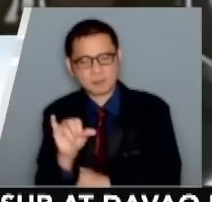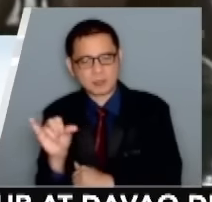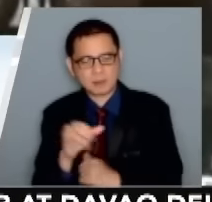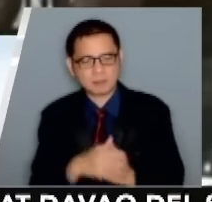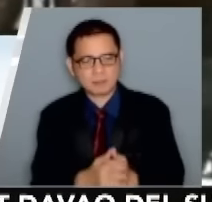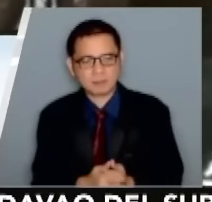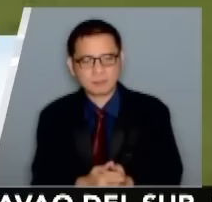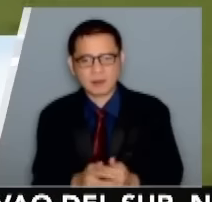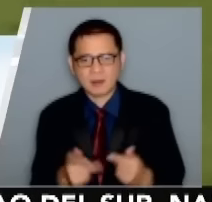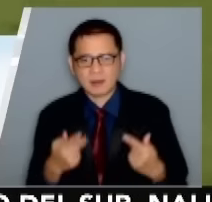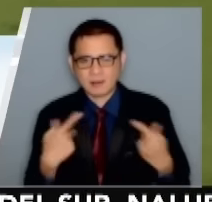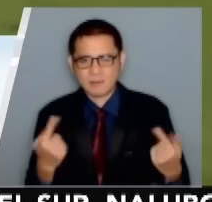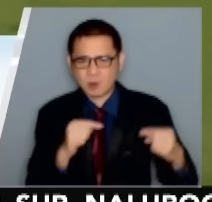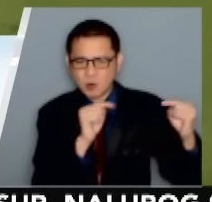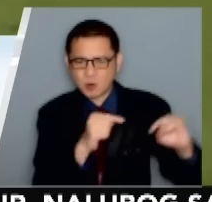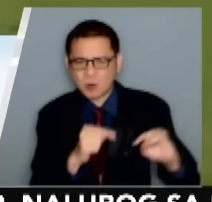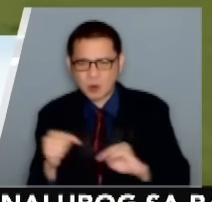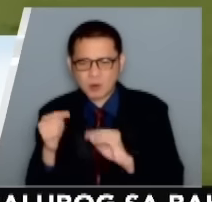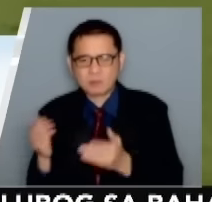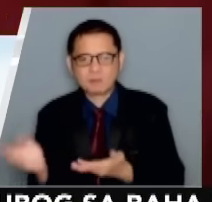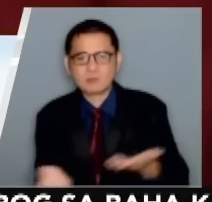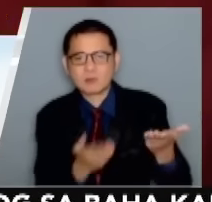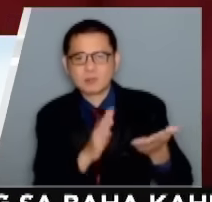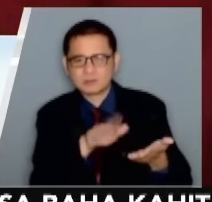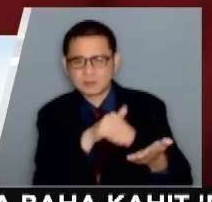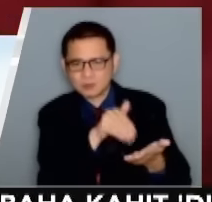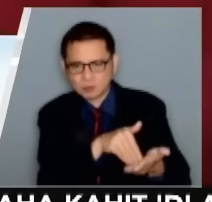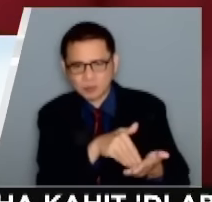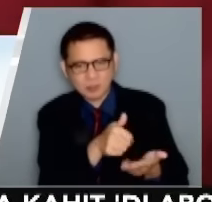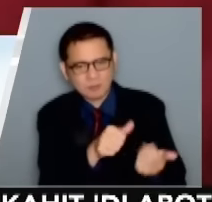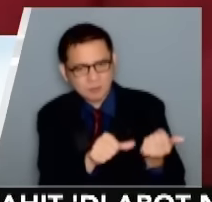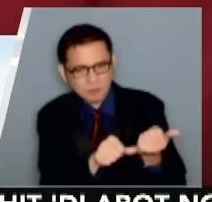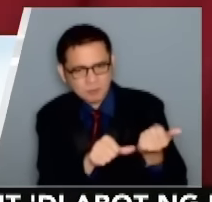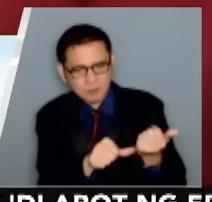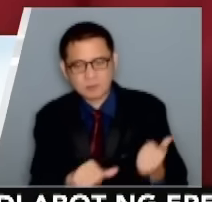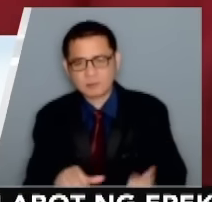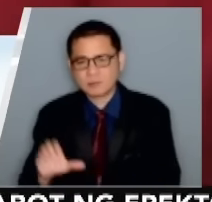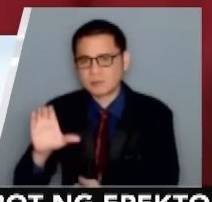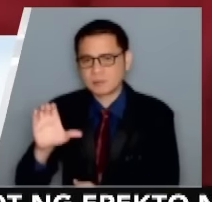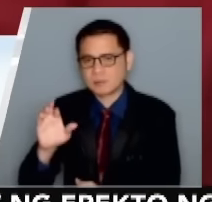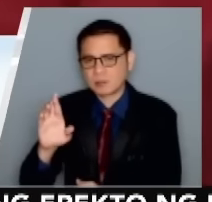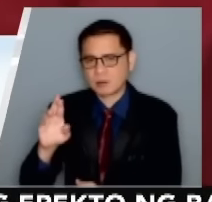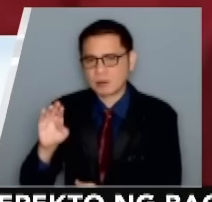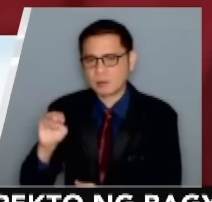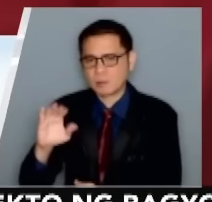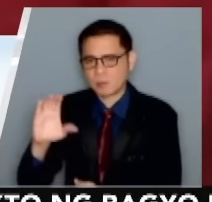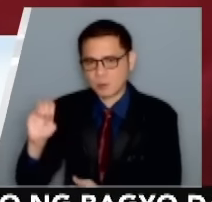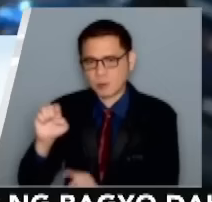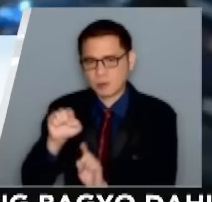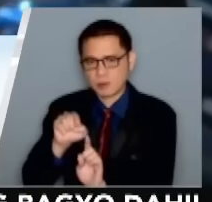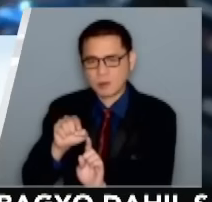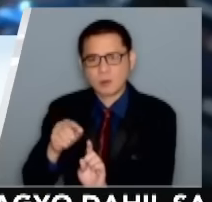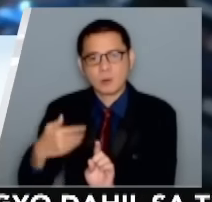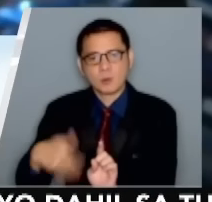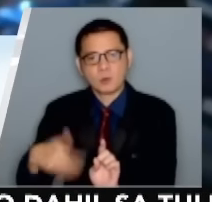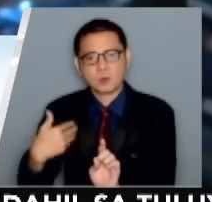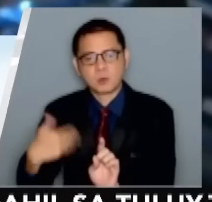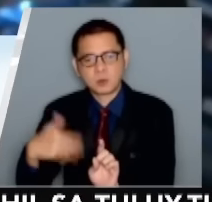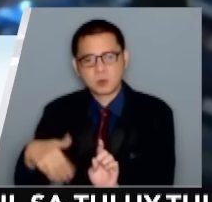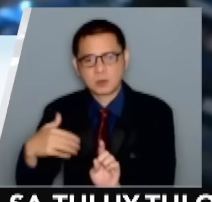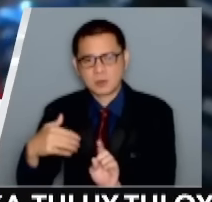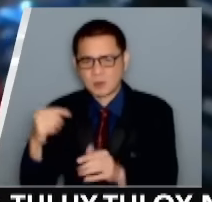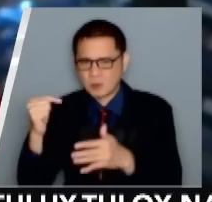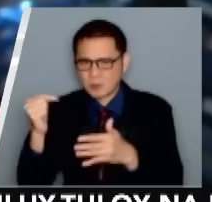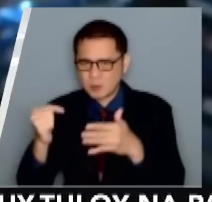casualty ng Lawag City. Ayon sa CDRRMO, may iniinda ng sakit ang biktima bago manalasa ang Bagyong Julian. Kasi